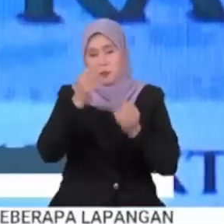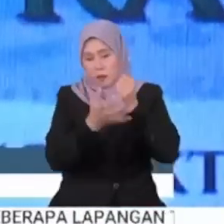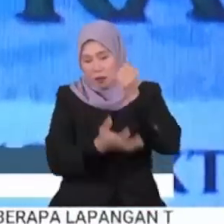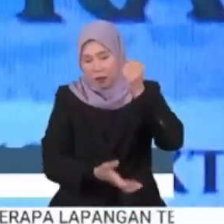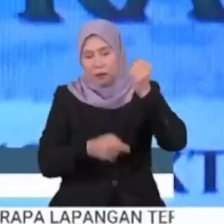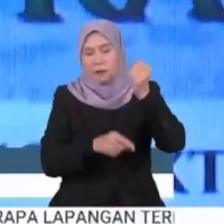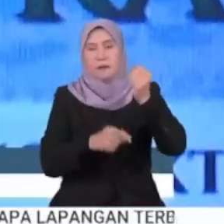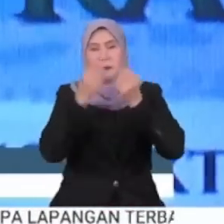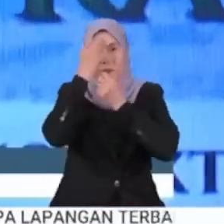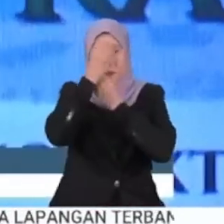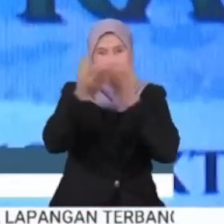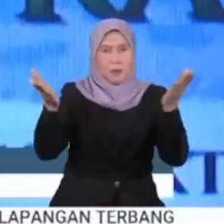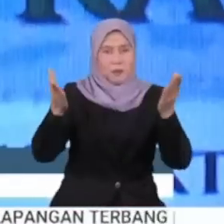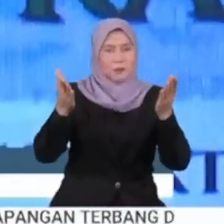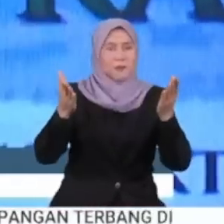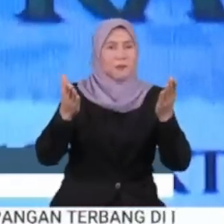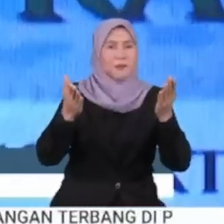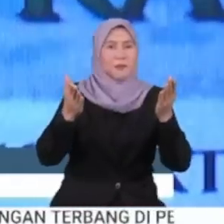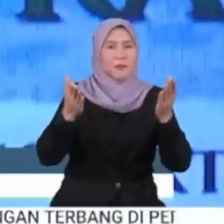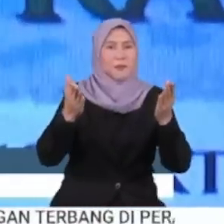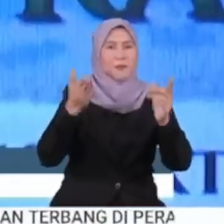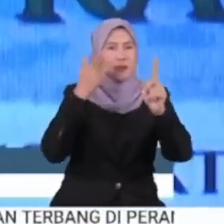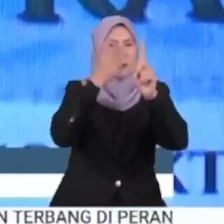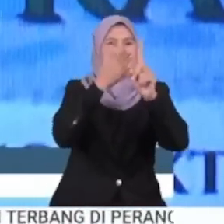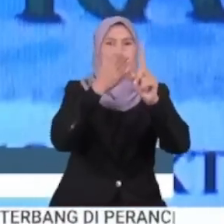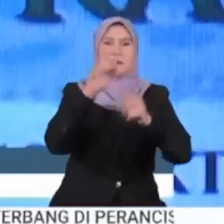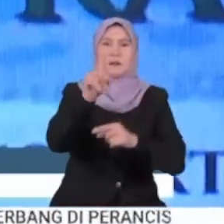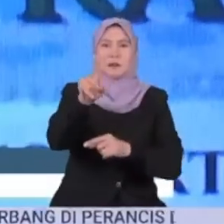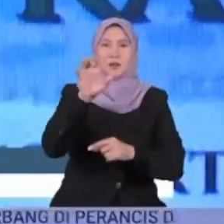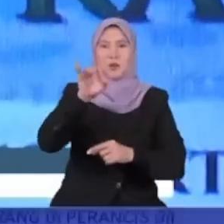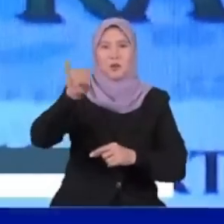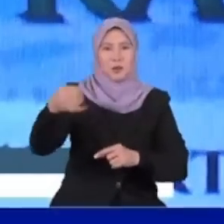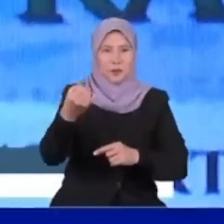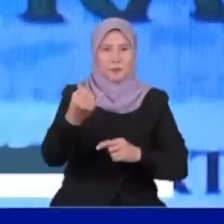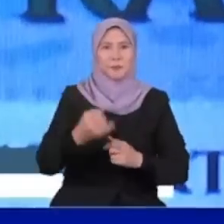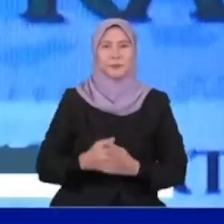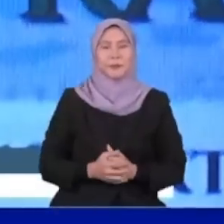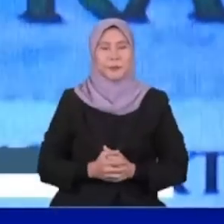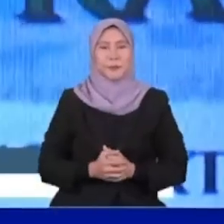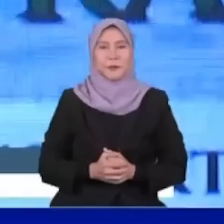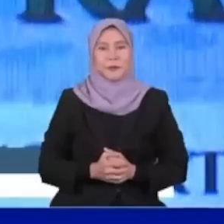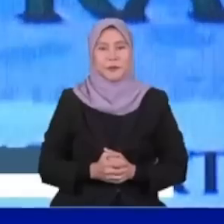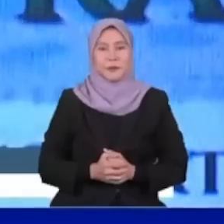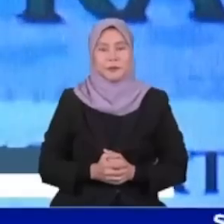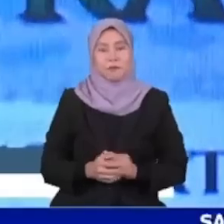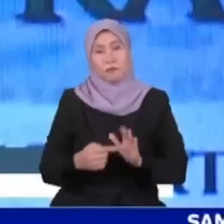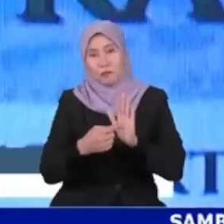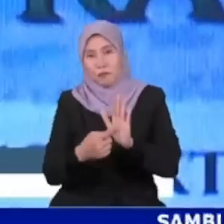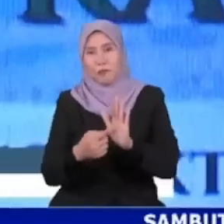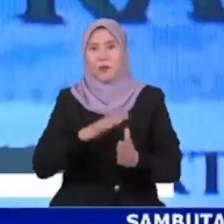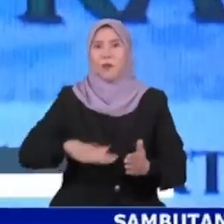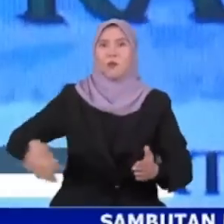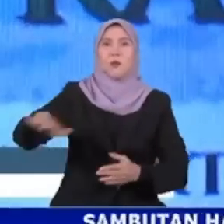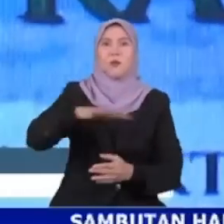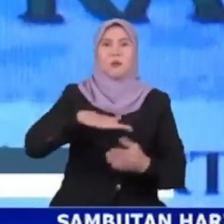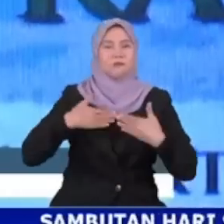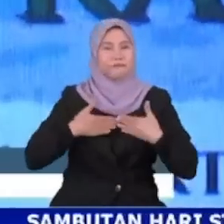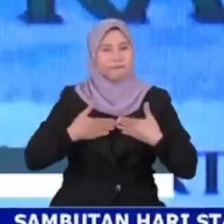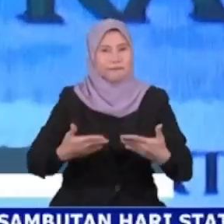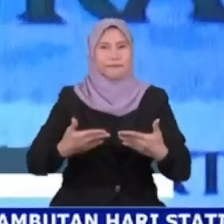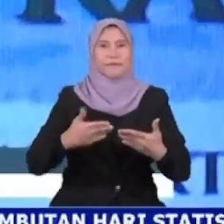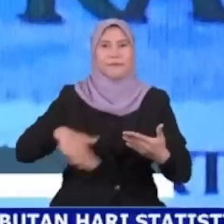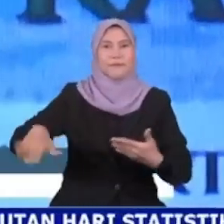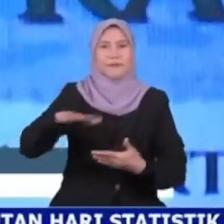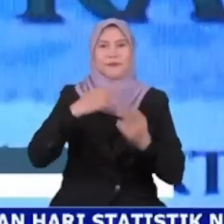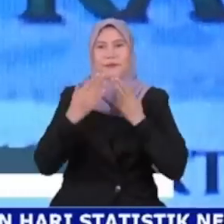matlamat yang saya umumkan peringkat awal 100 juta. Ini menunjukkan keprihatinan dan saya terima kasih bukan